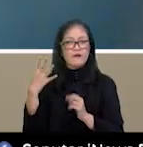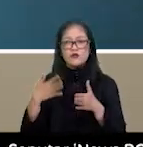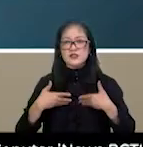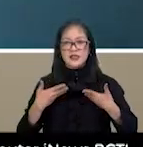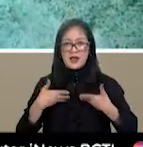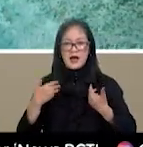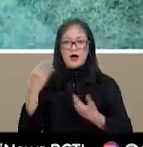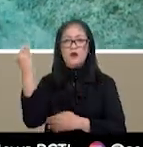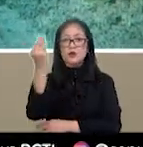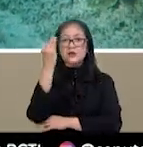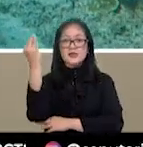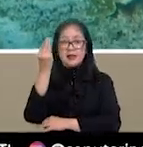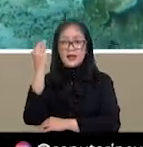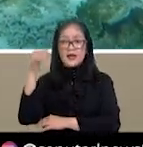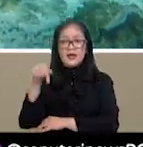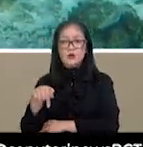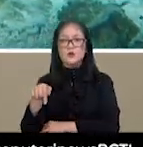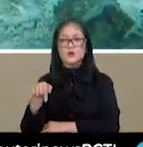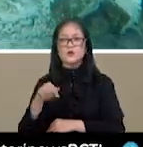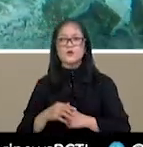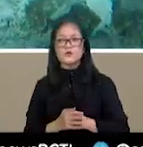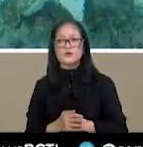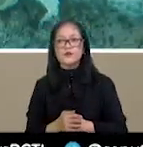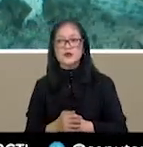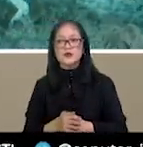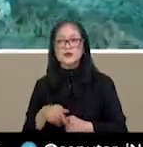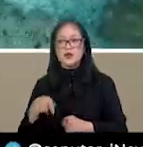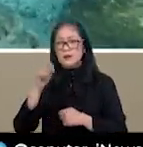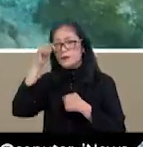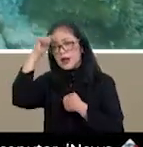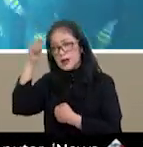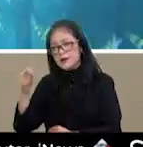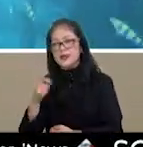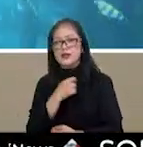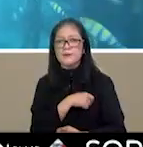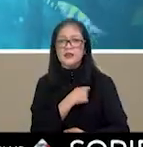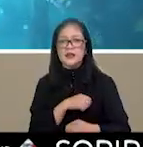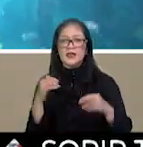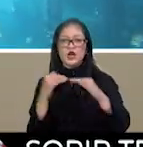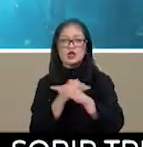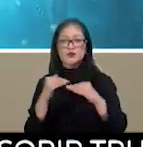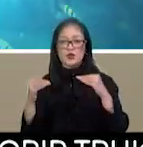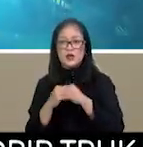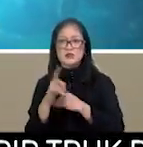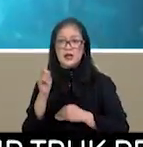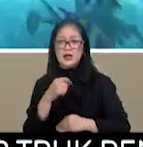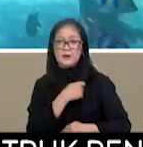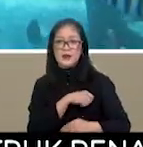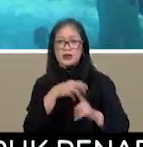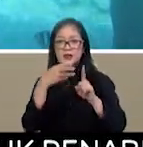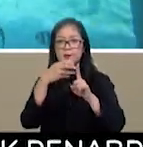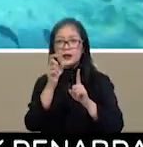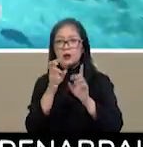alhamdu lillah rela dan ini kita harus hargai upaya Kementerian Perhubungan dan kementerian keuangan